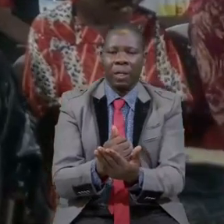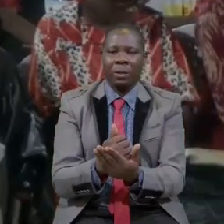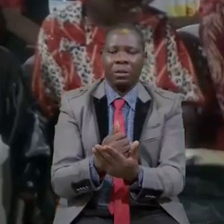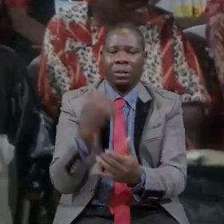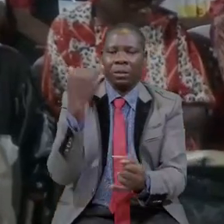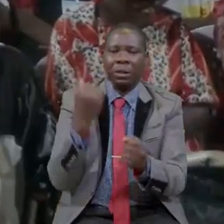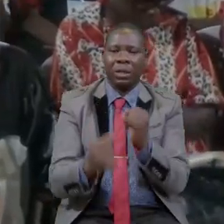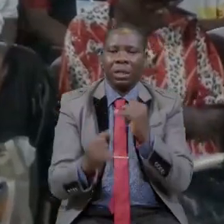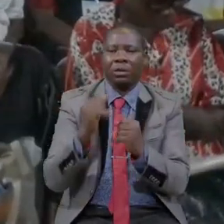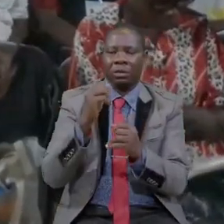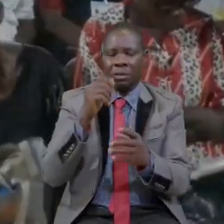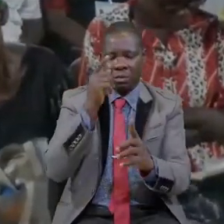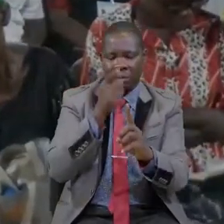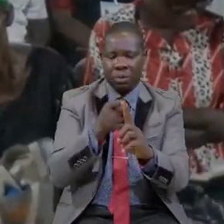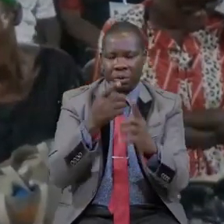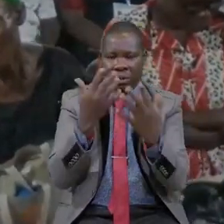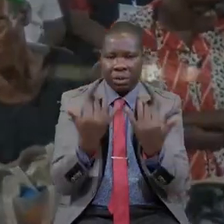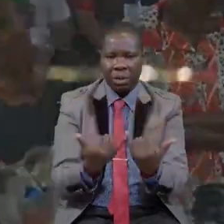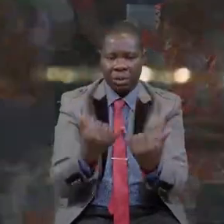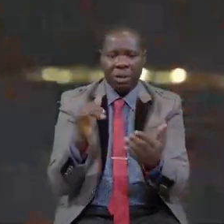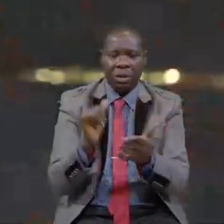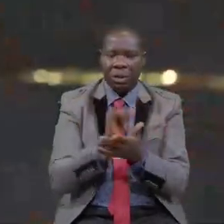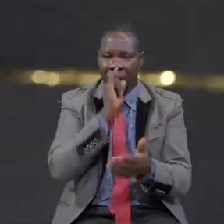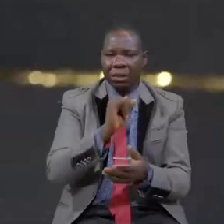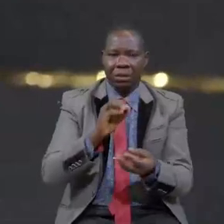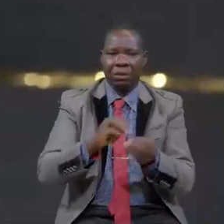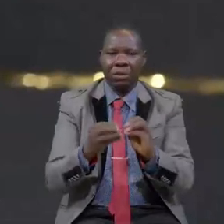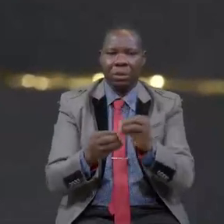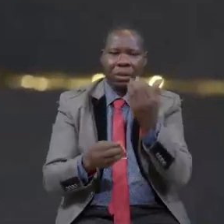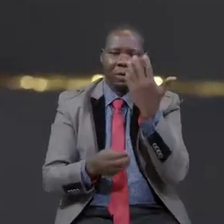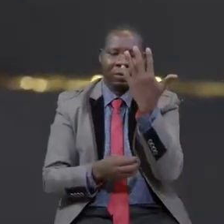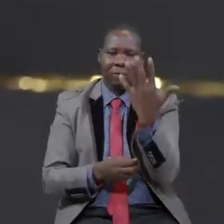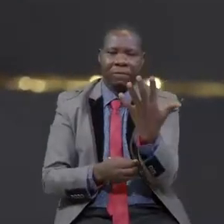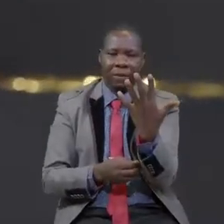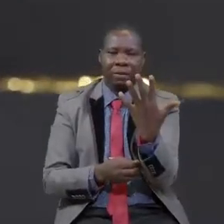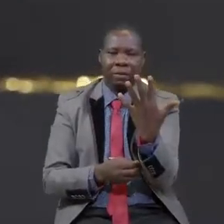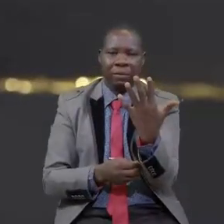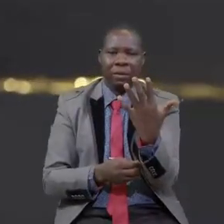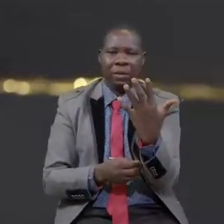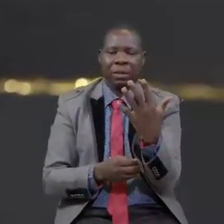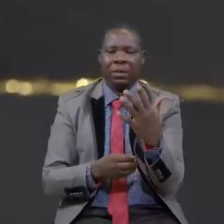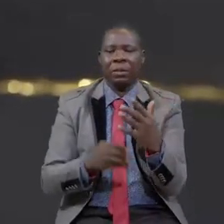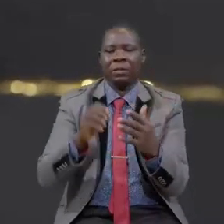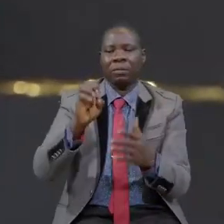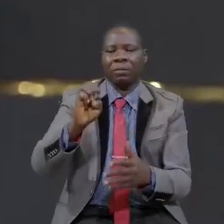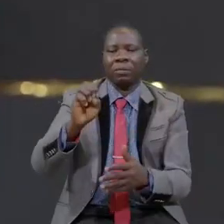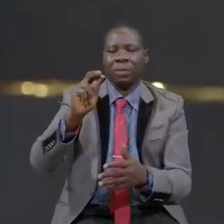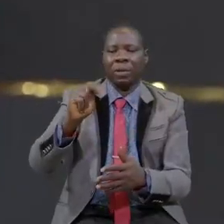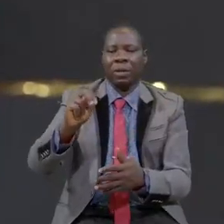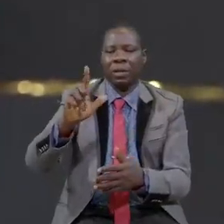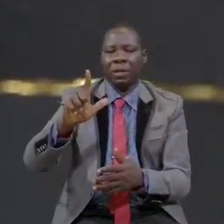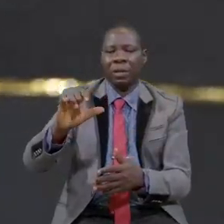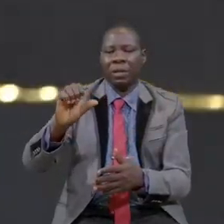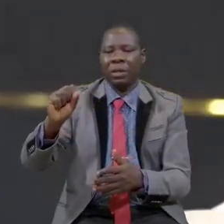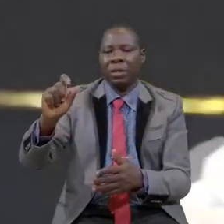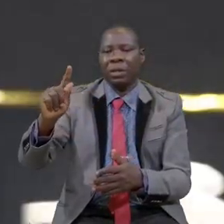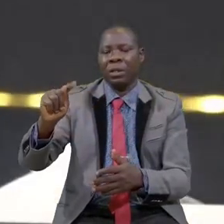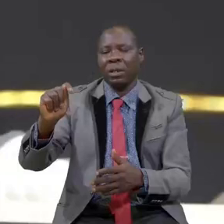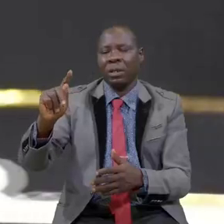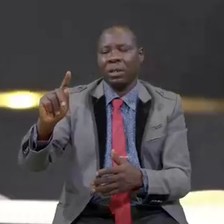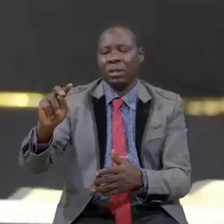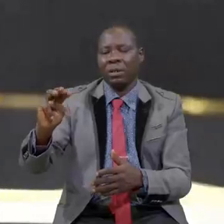Voyons le dernier élément. Cinquièmement, l'enrôlement maintenant au ciel.